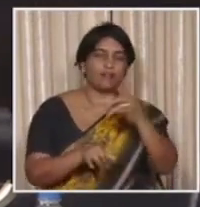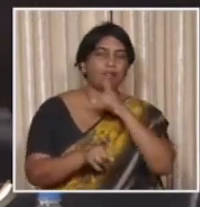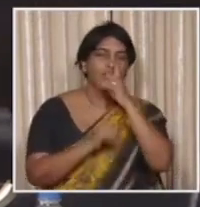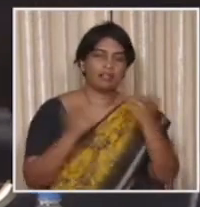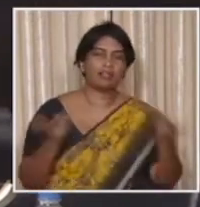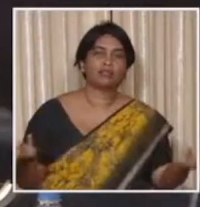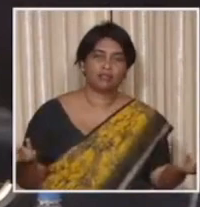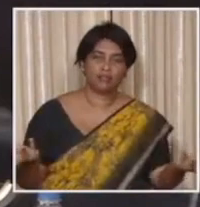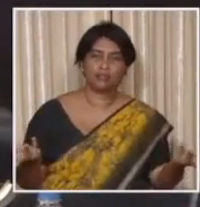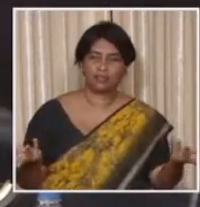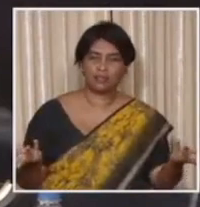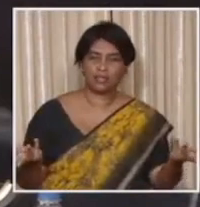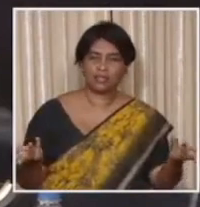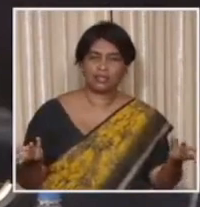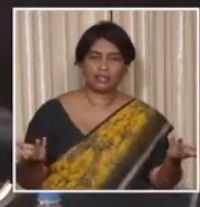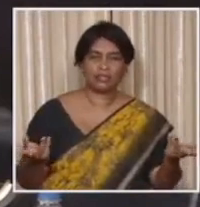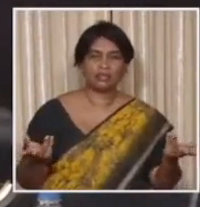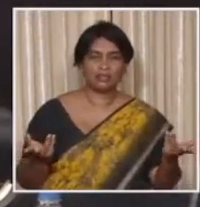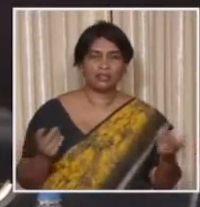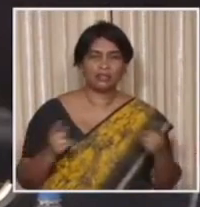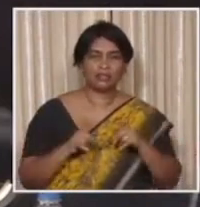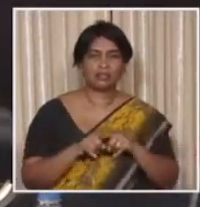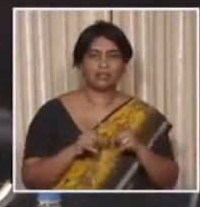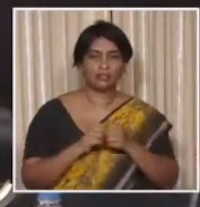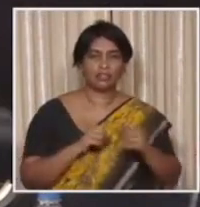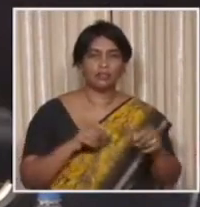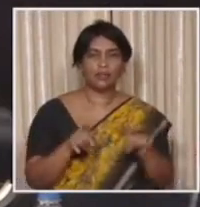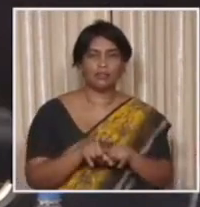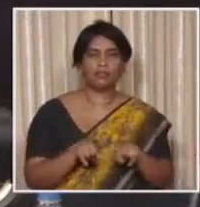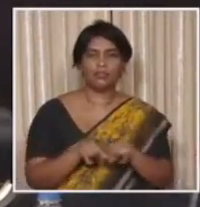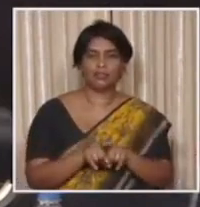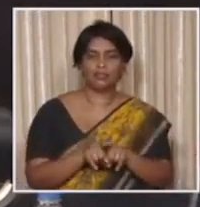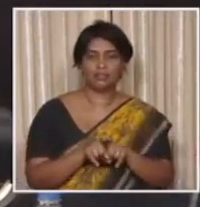මොනවා කතා කරන්නද ගරු මන්ත්‍රීතුමා? මීට වඩා පොඩ්ඩක් අපිට වෙලාව තියෙන්න බෑ කතා කරන්න. ස්තුතියි.